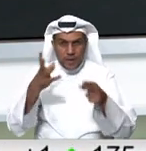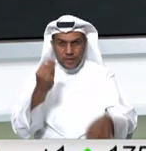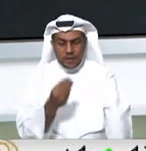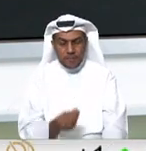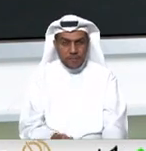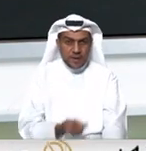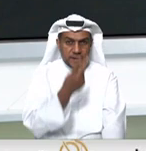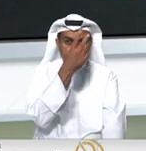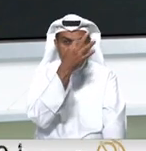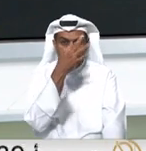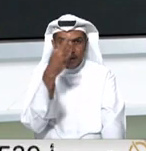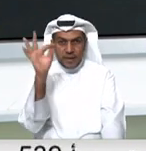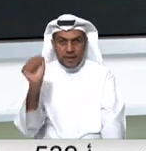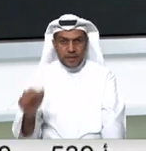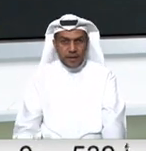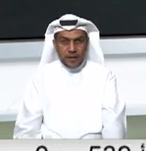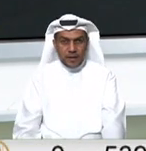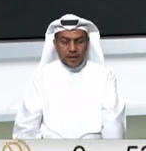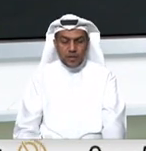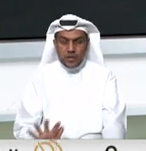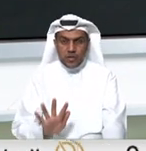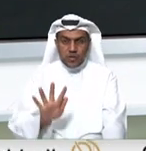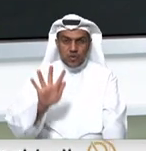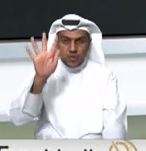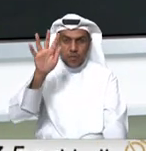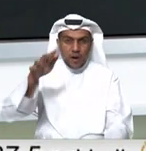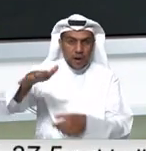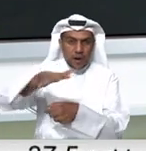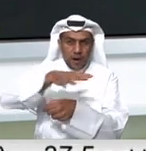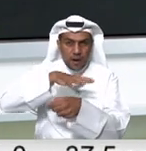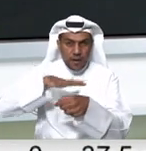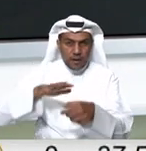الى 37 درجه مئويه زرنا الشماليه